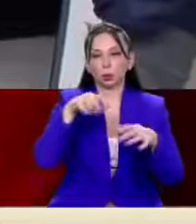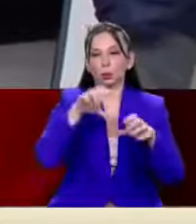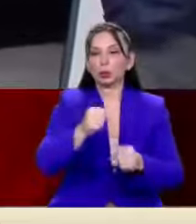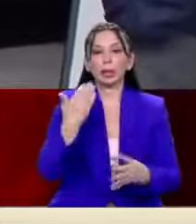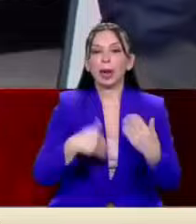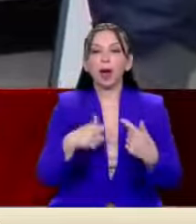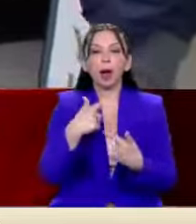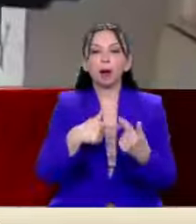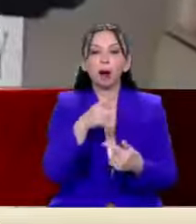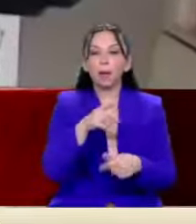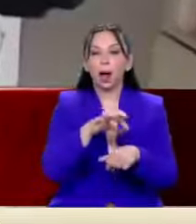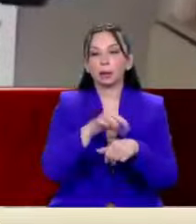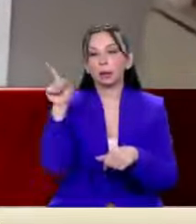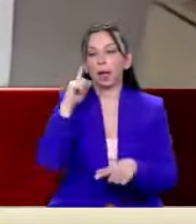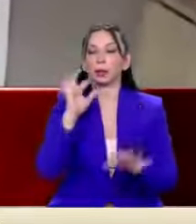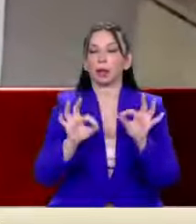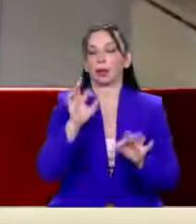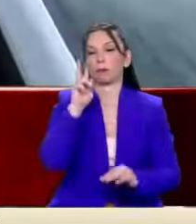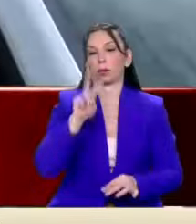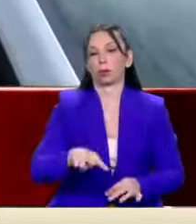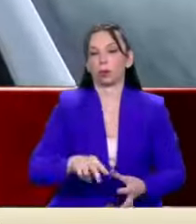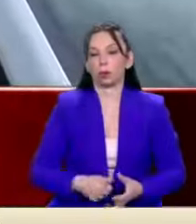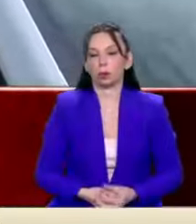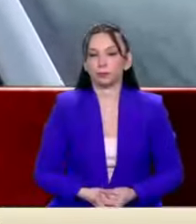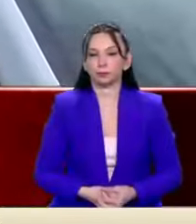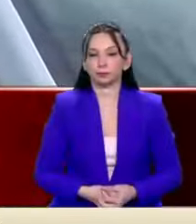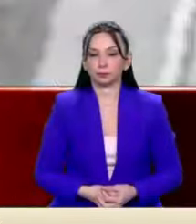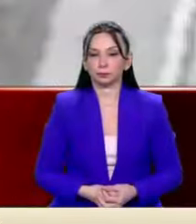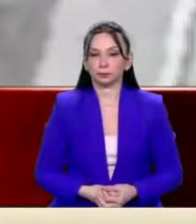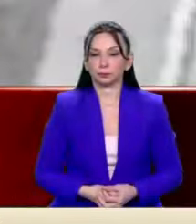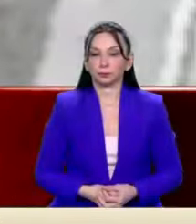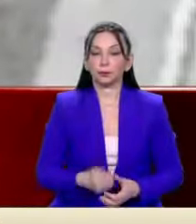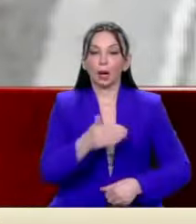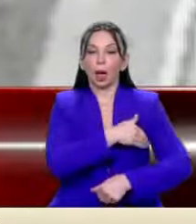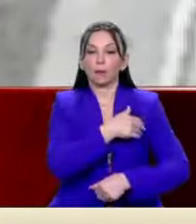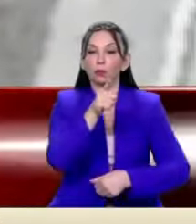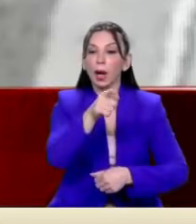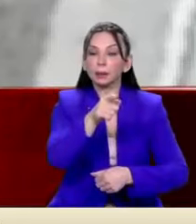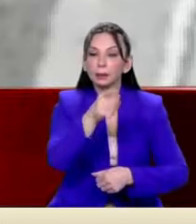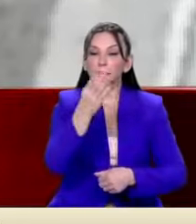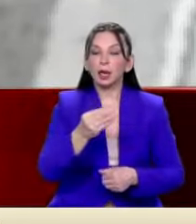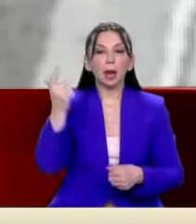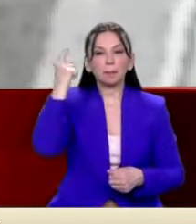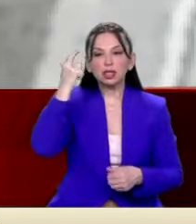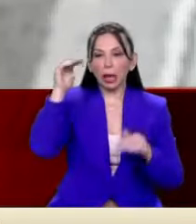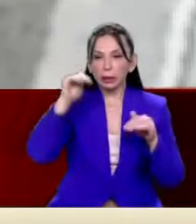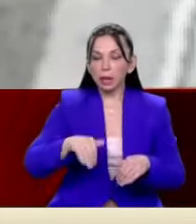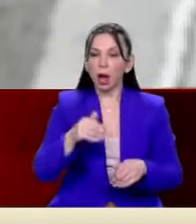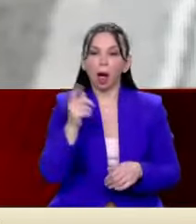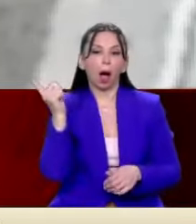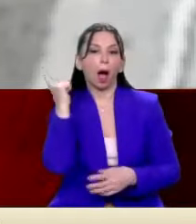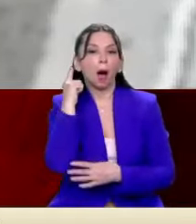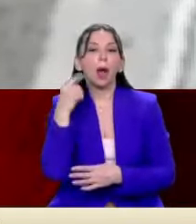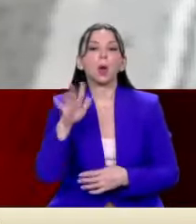yaralanan akrabası ise hastanede tedavi altına alındı Avukat Aydın Ceylan başına geleceklerden habersiz